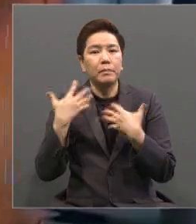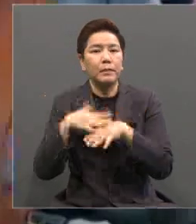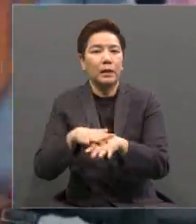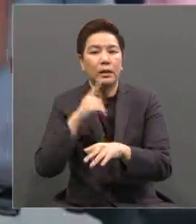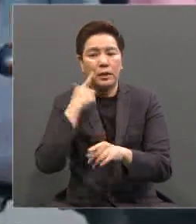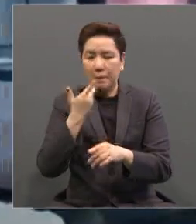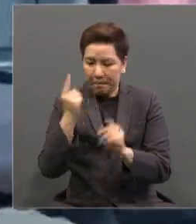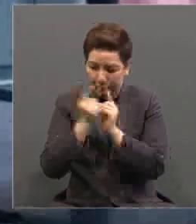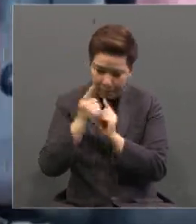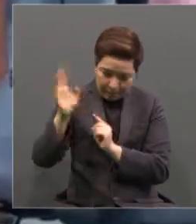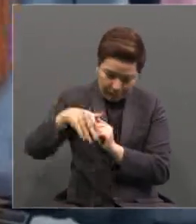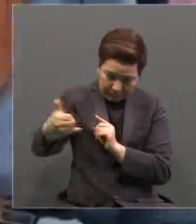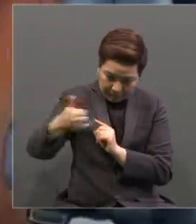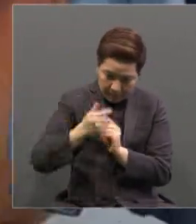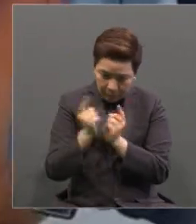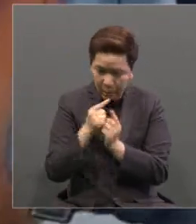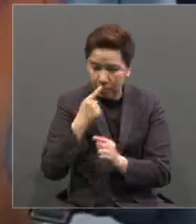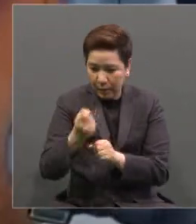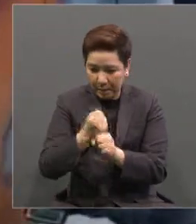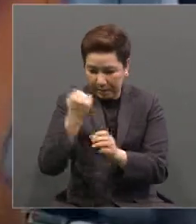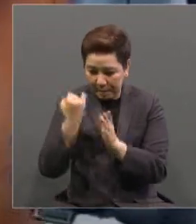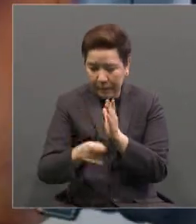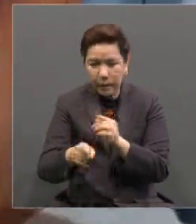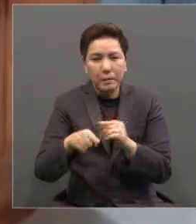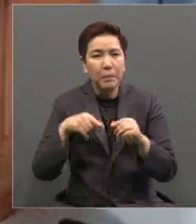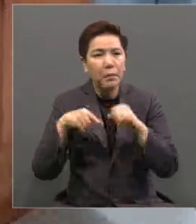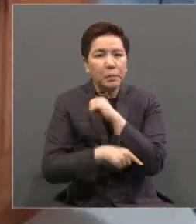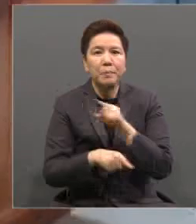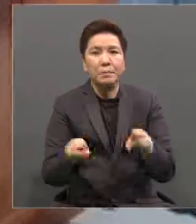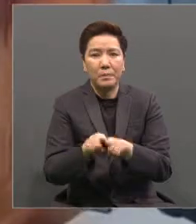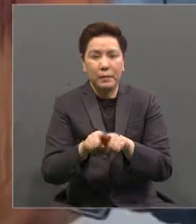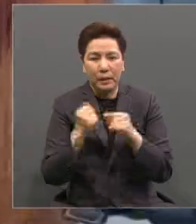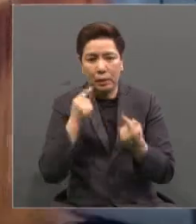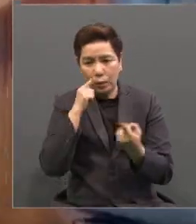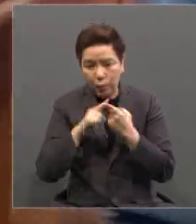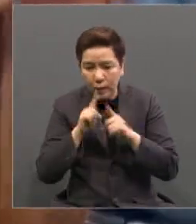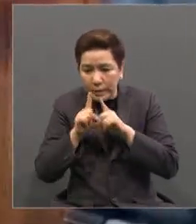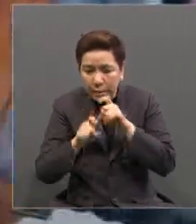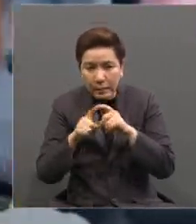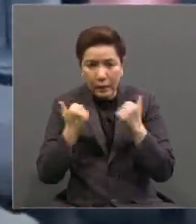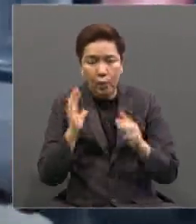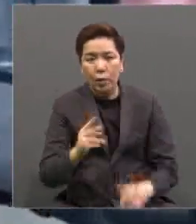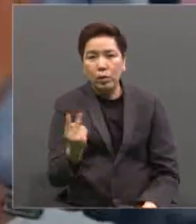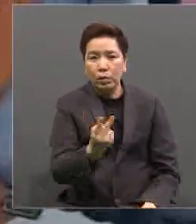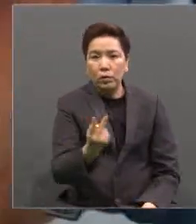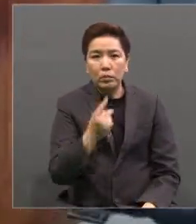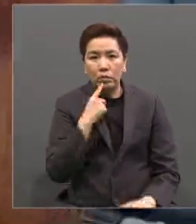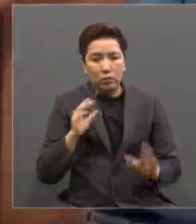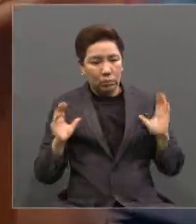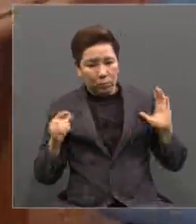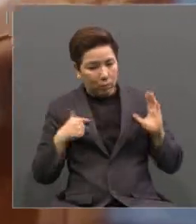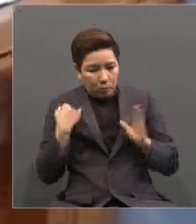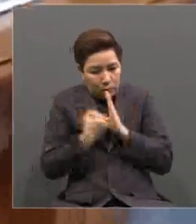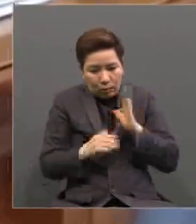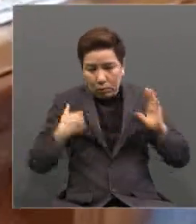ให้เข้ามาพบเพื่อแจ้งข้อกล่าวหาในความผิดฐานเดียวกันนะครับเบื้องต้นนั้นจากการสอบปากคำผู้ต้องหาทั้งสองยังคงให้การ